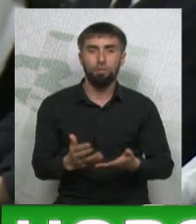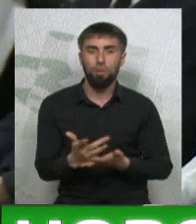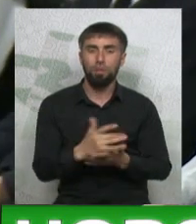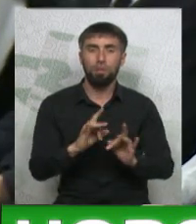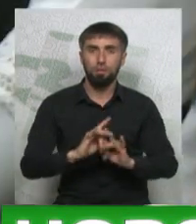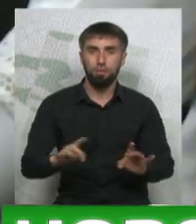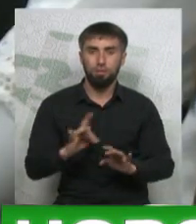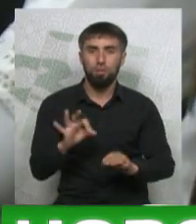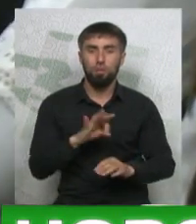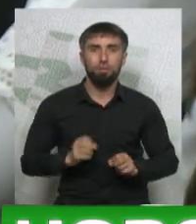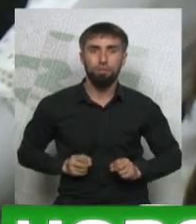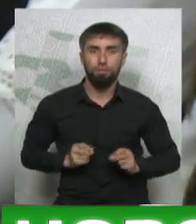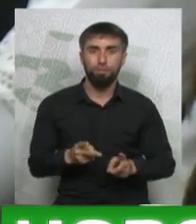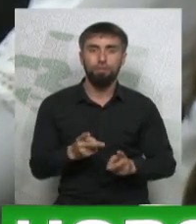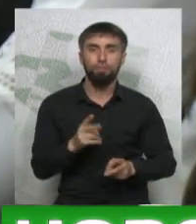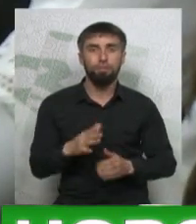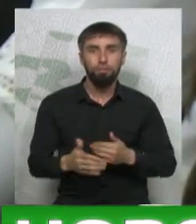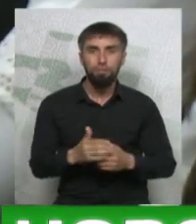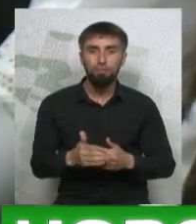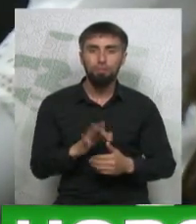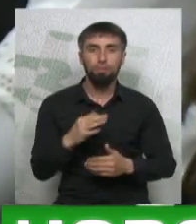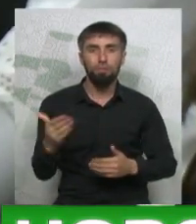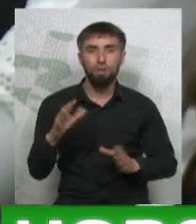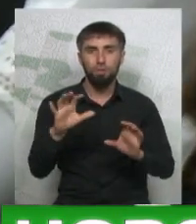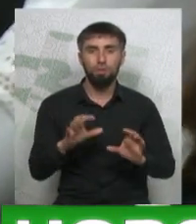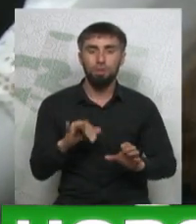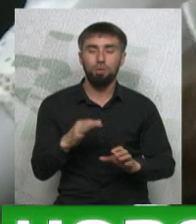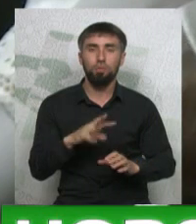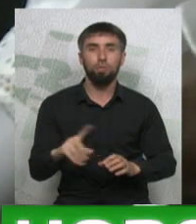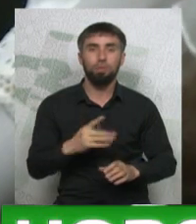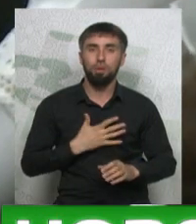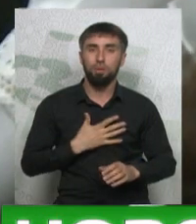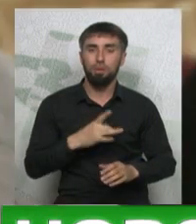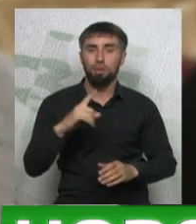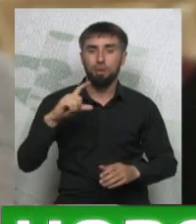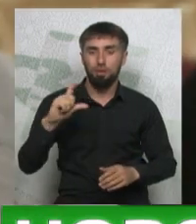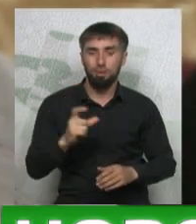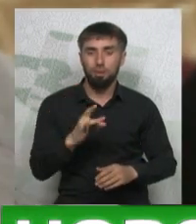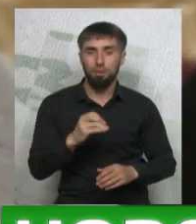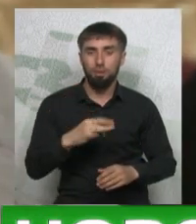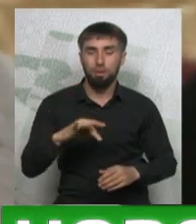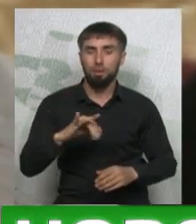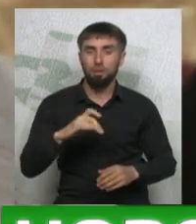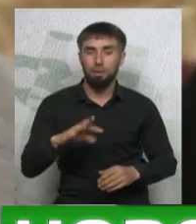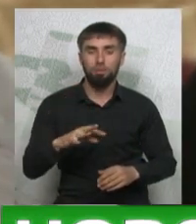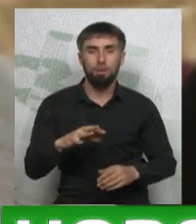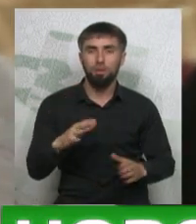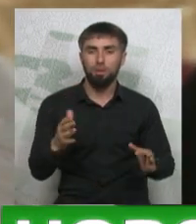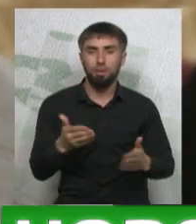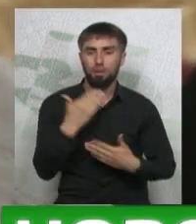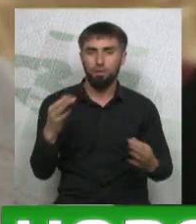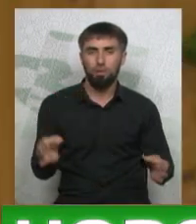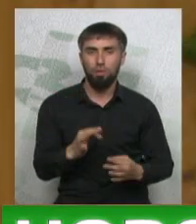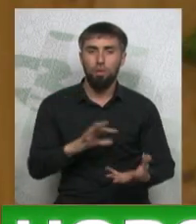Собравшимся рассказывают о терроризме, о наказании со стороны закона и о том, что наша религия не имеет ничего общего с террором и